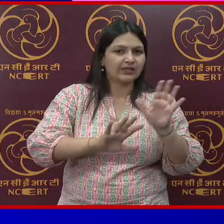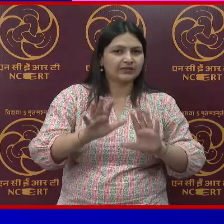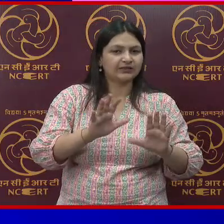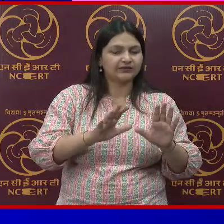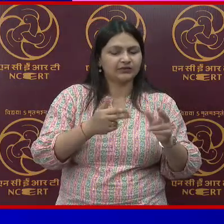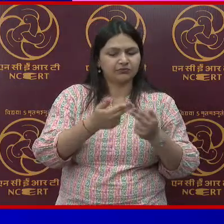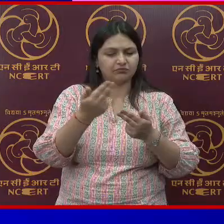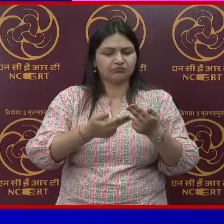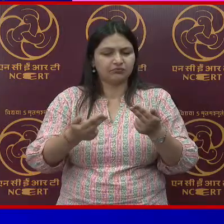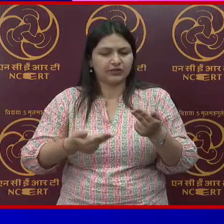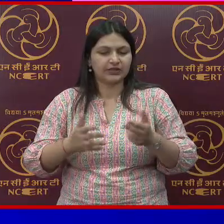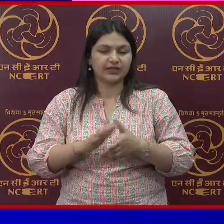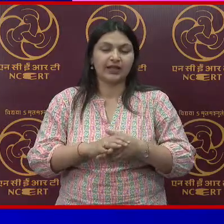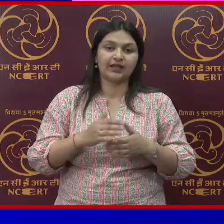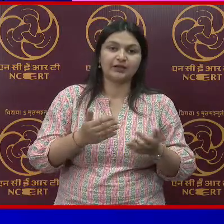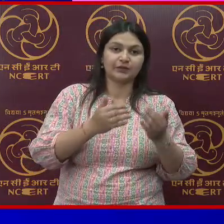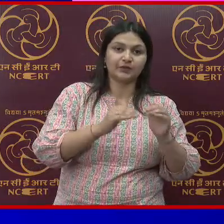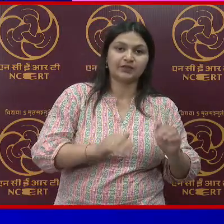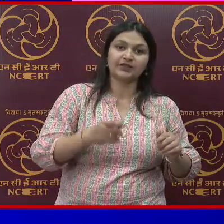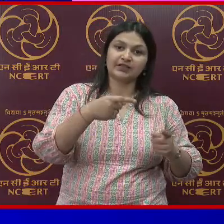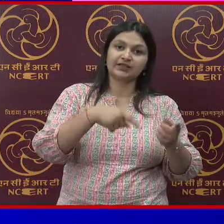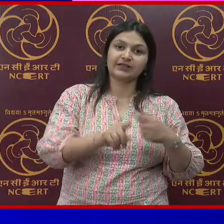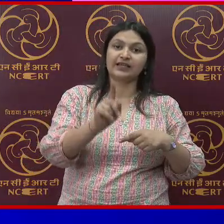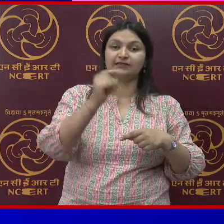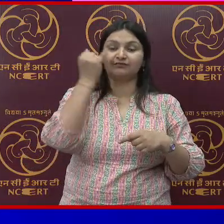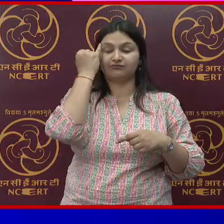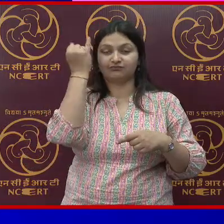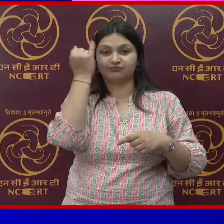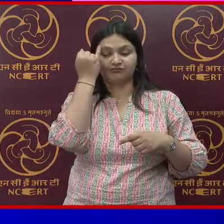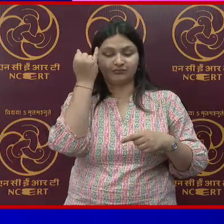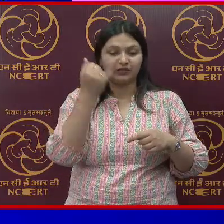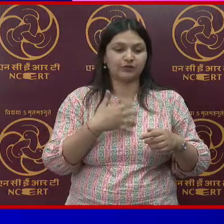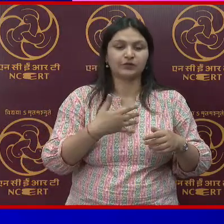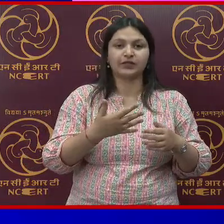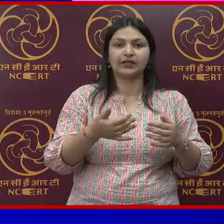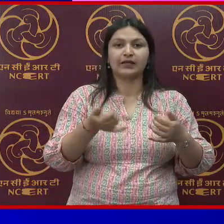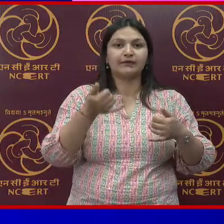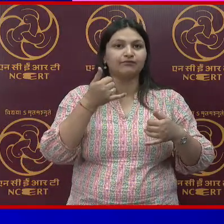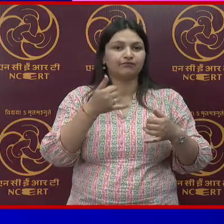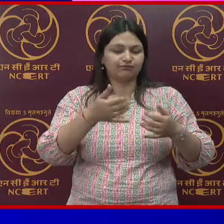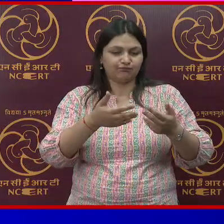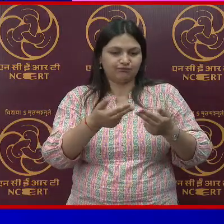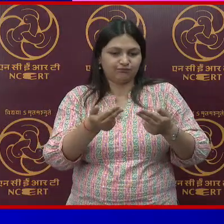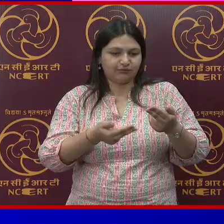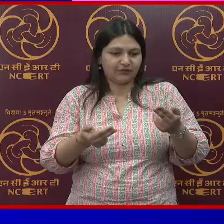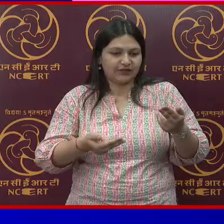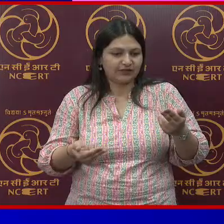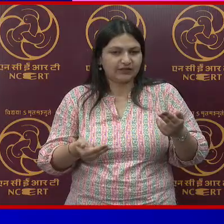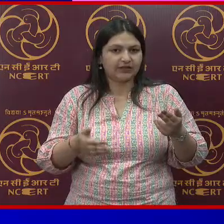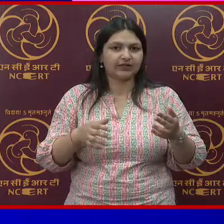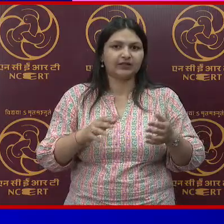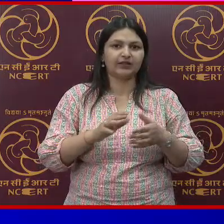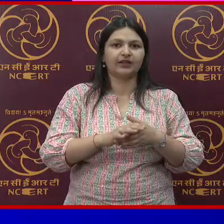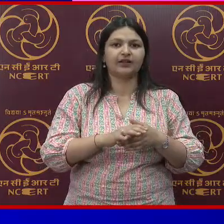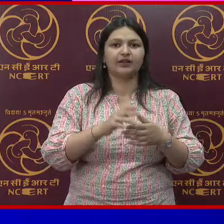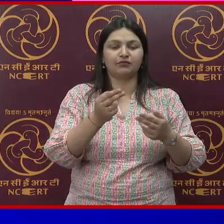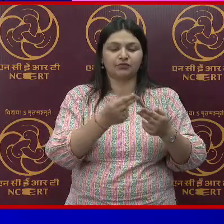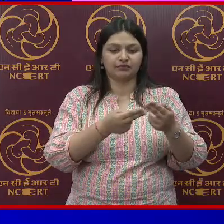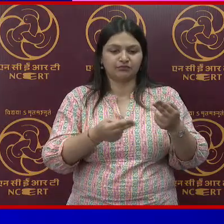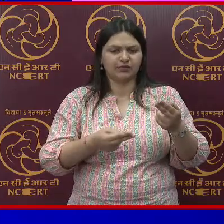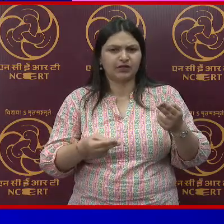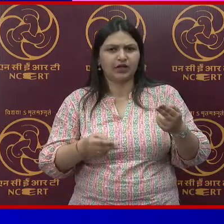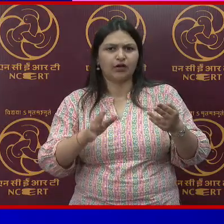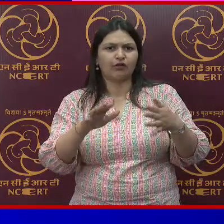है। तो आप बिल्कुल। देखेंगे कि बहुत अमेजिंग चीज़, जैसे वो मैंने आपको अभी क्रोकोडाइल दिखाया, हम शायद इमेजिन नहीं कर सकते। बच्चे ने 2 फिंगर्स को तो इग्नोर कर